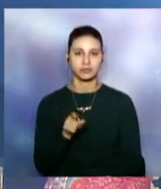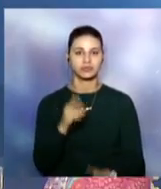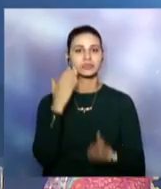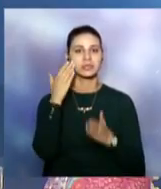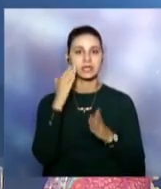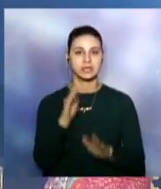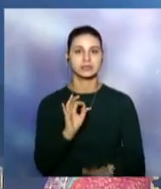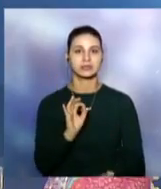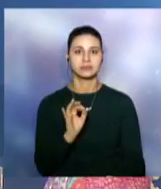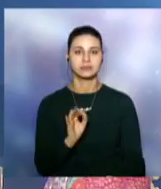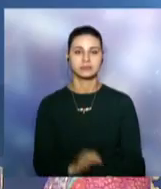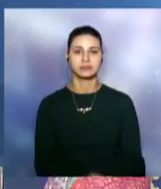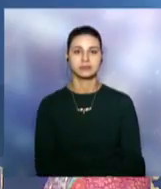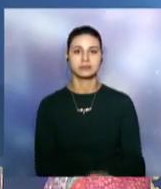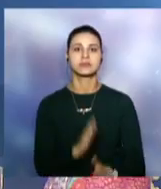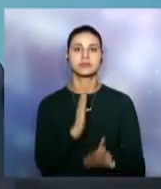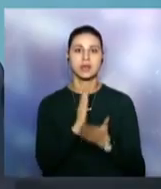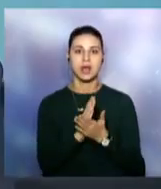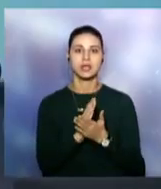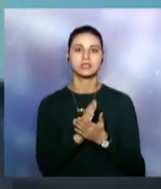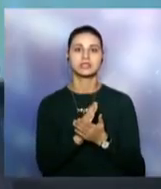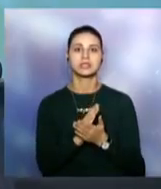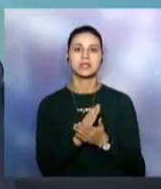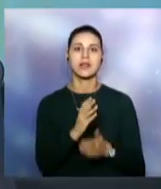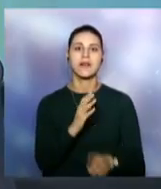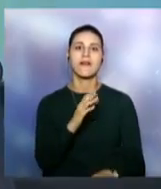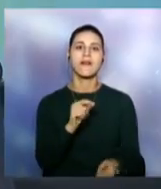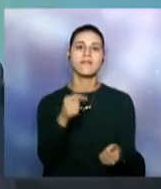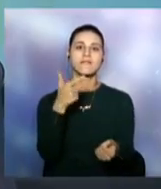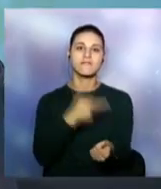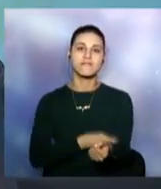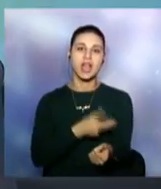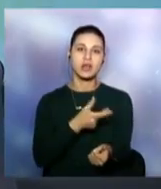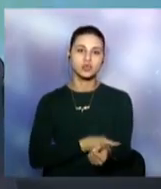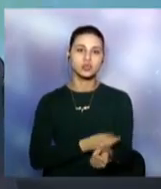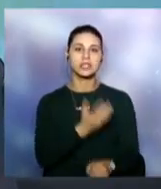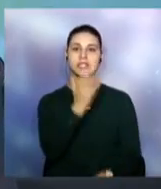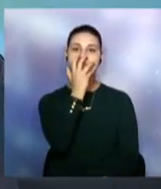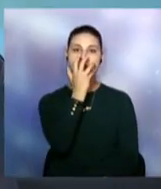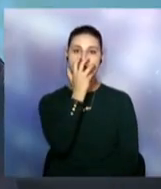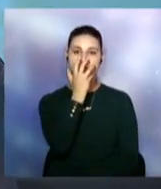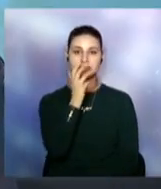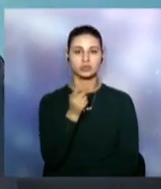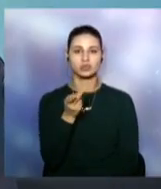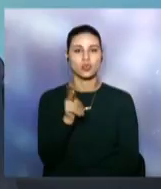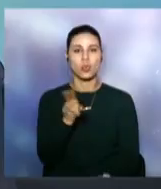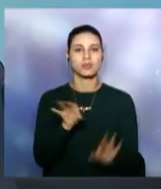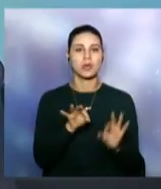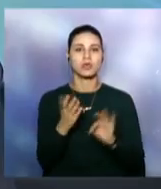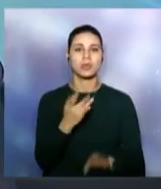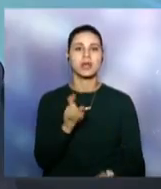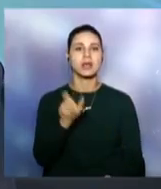ანესთეზიით, არის ვენური ანესთეზია, არის ინგალაციური ანესთეზია, რომლითაც ბავშვს აბსოლუტურად